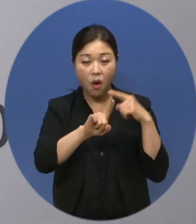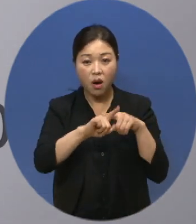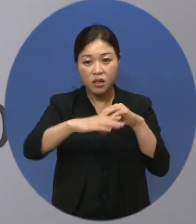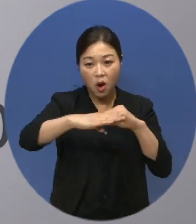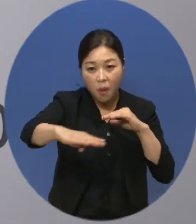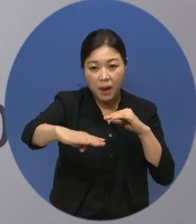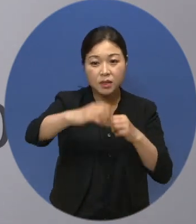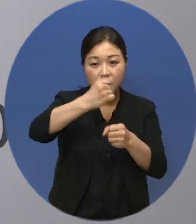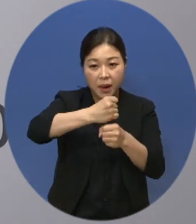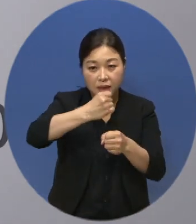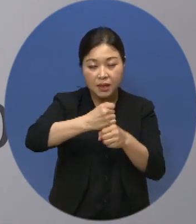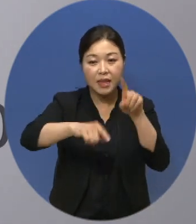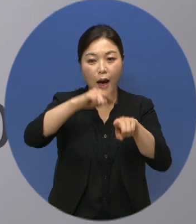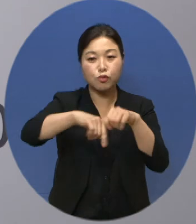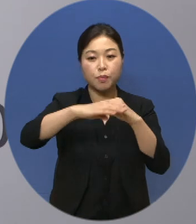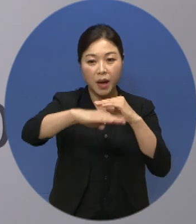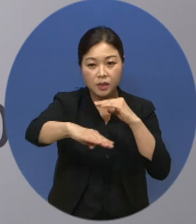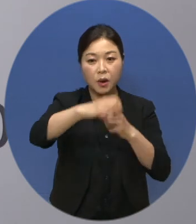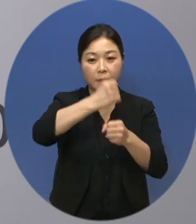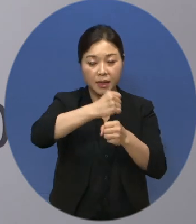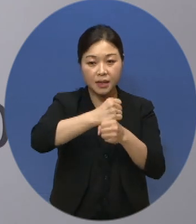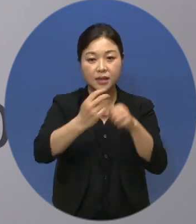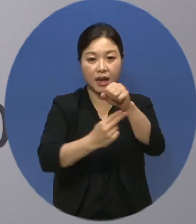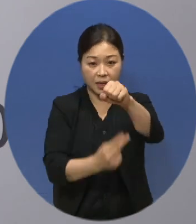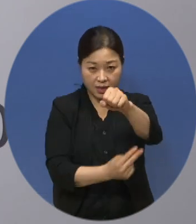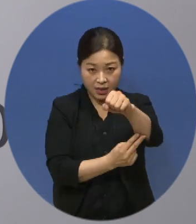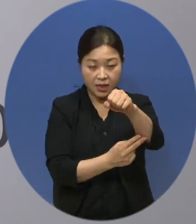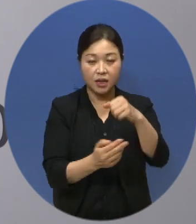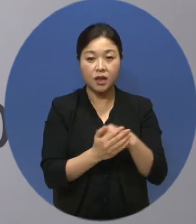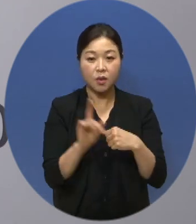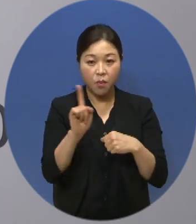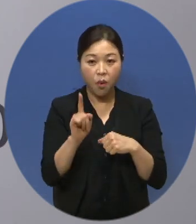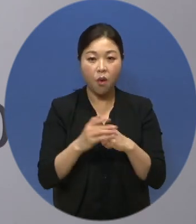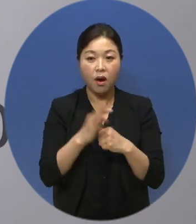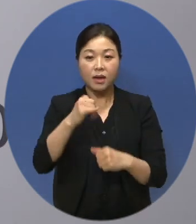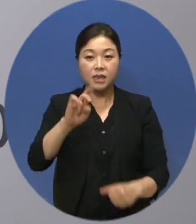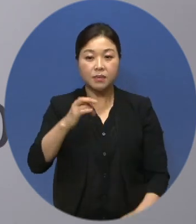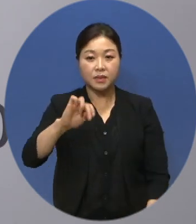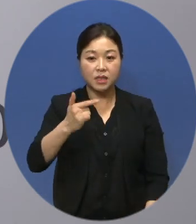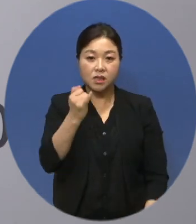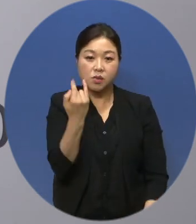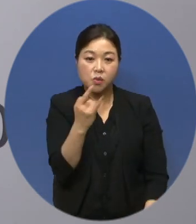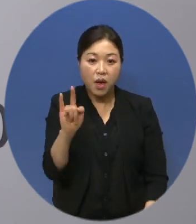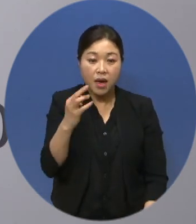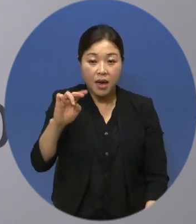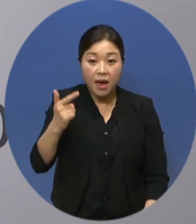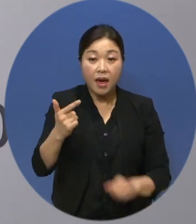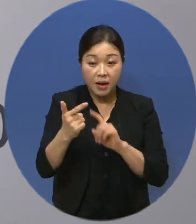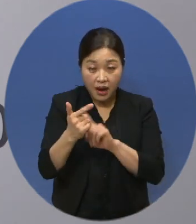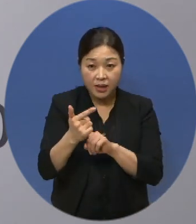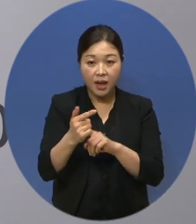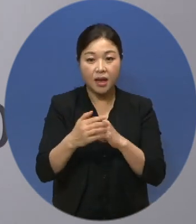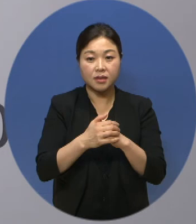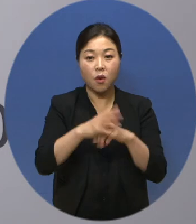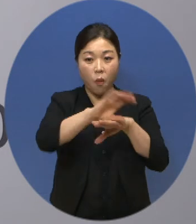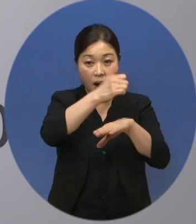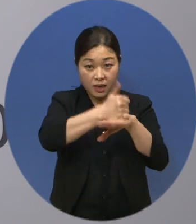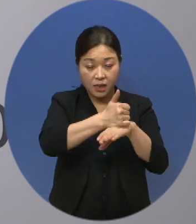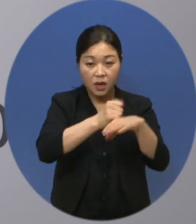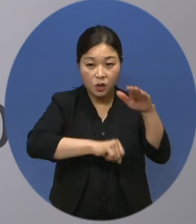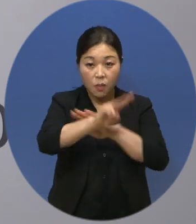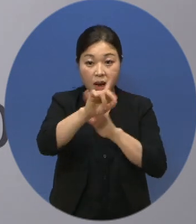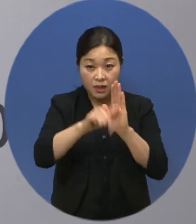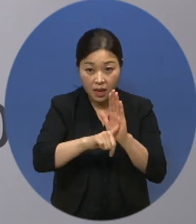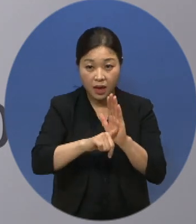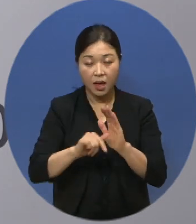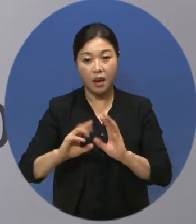그래서 그게 임진왜란때 선조가 도망갈 때 백성들이 자기네 대문 떼어가지고 다리를 만들어줘서